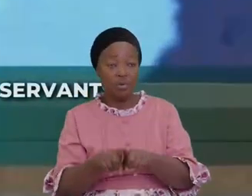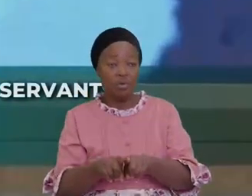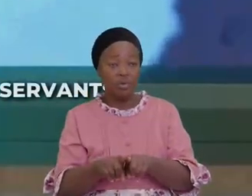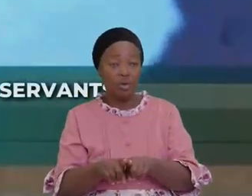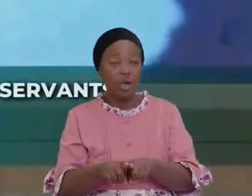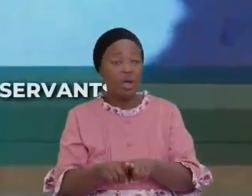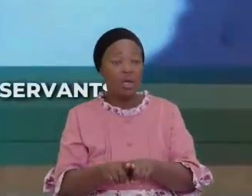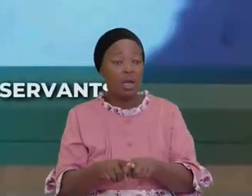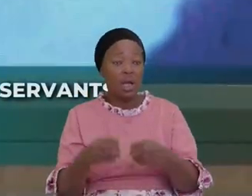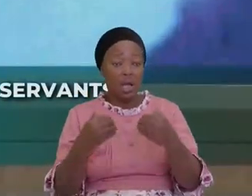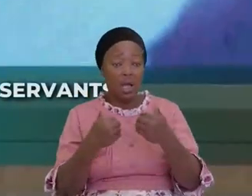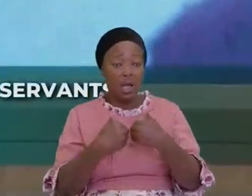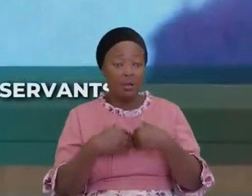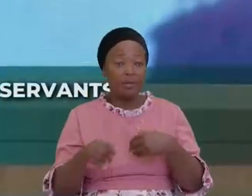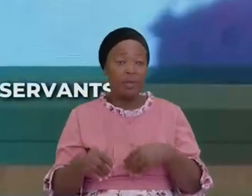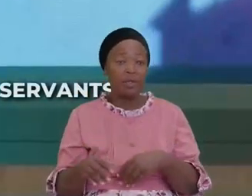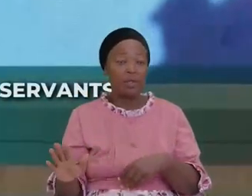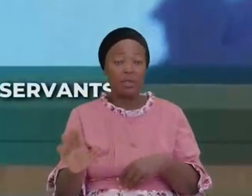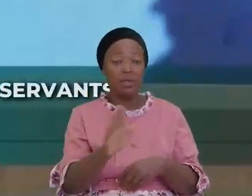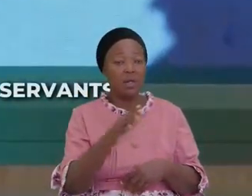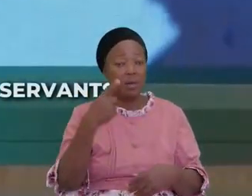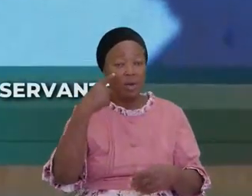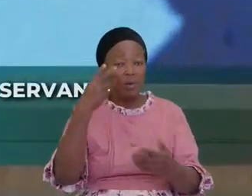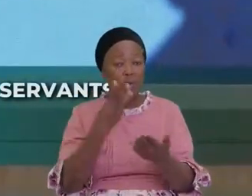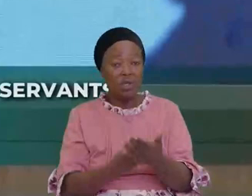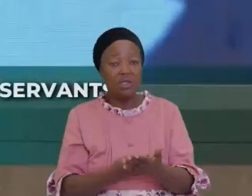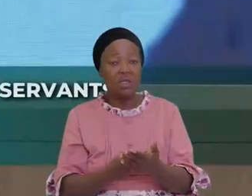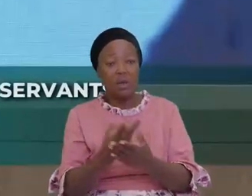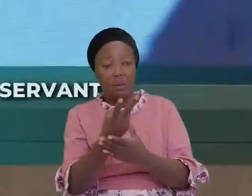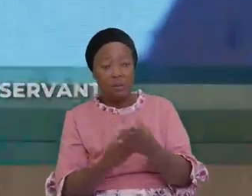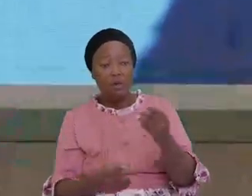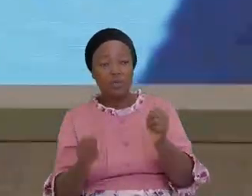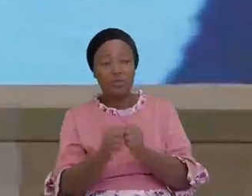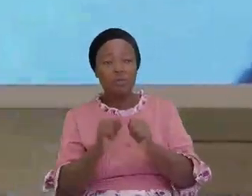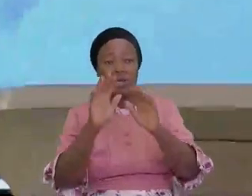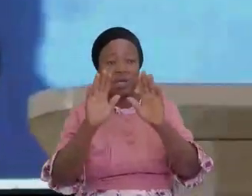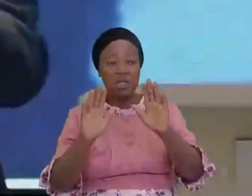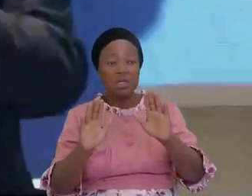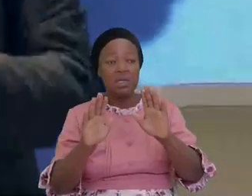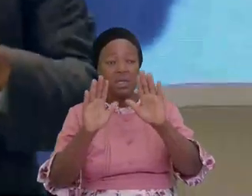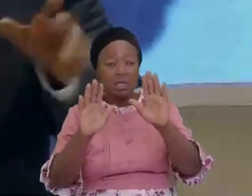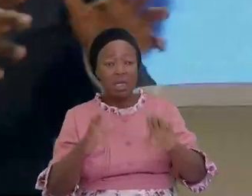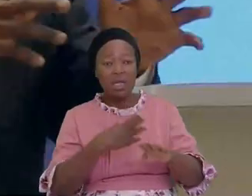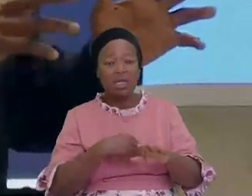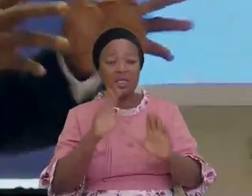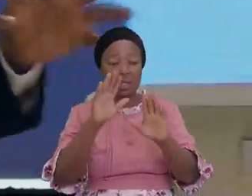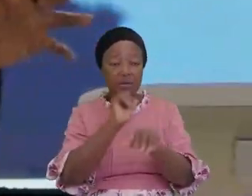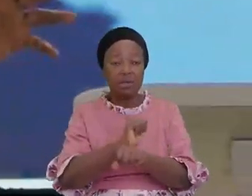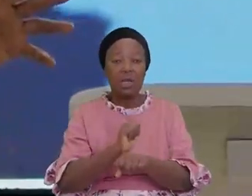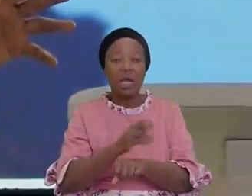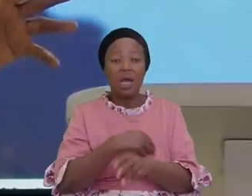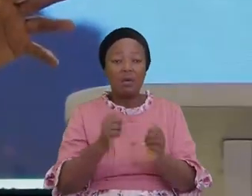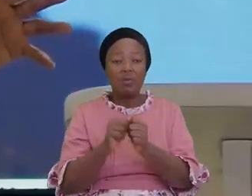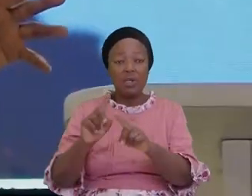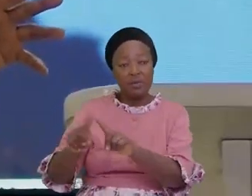Dieu, appuyant leur témoignage par des signes, des prodiges et divers miracles, et